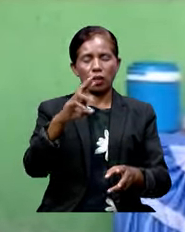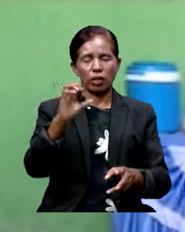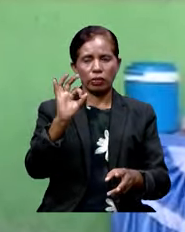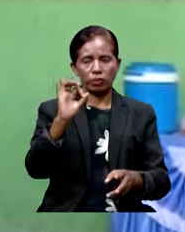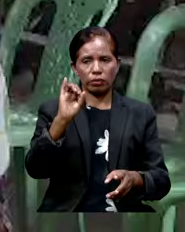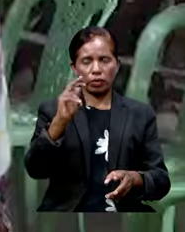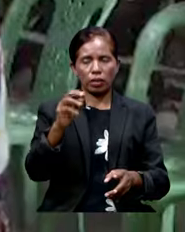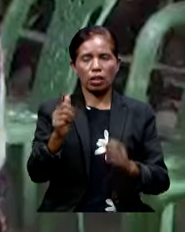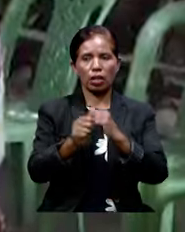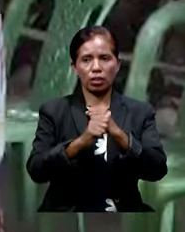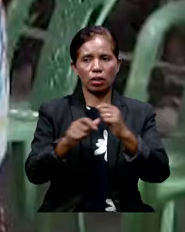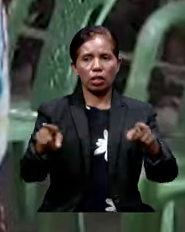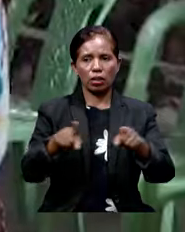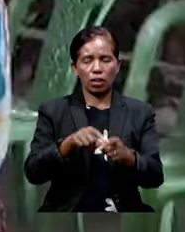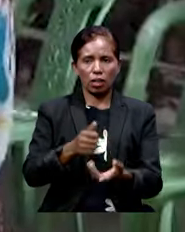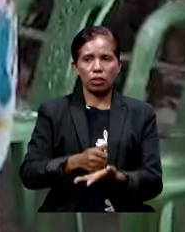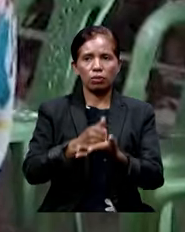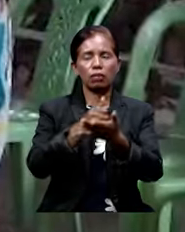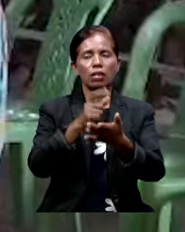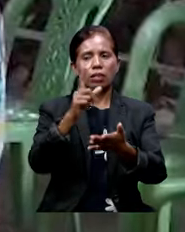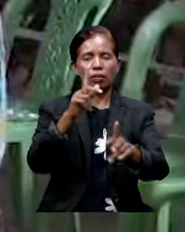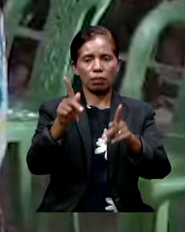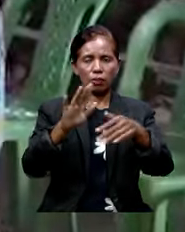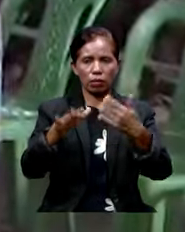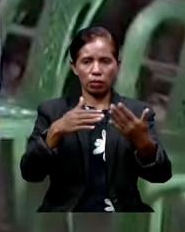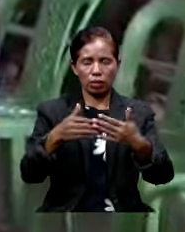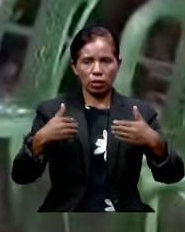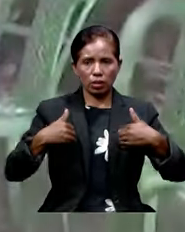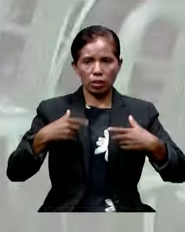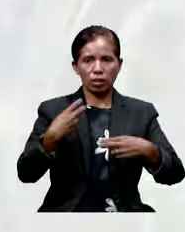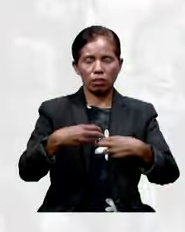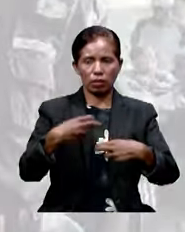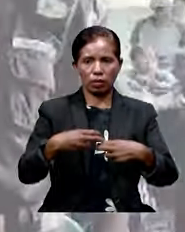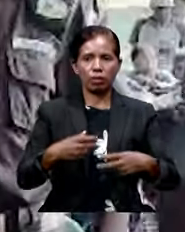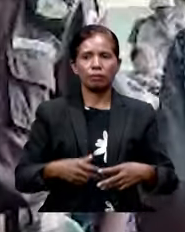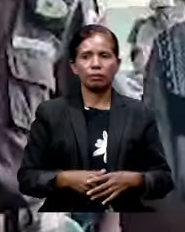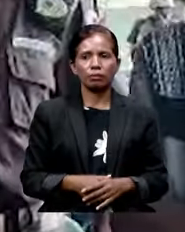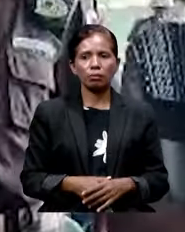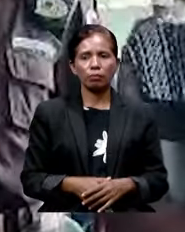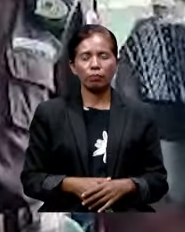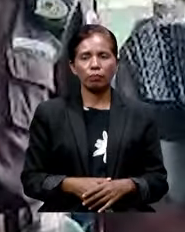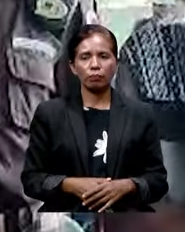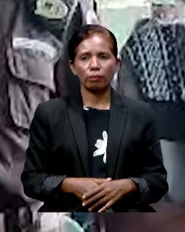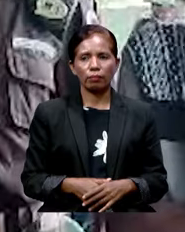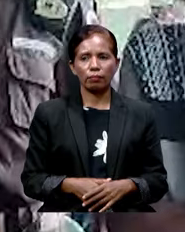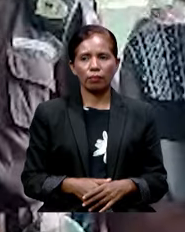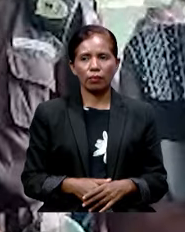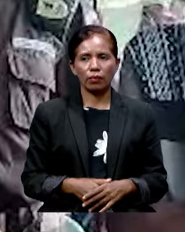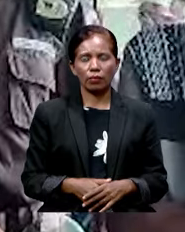ateten asaune hane santulungi da ba komunidade sira nebe iha dificuldade. Ah, sim.